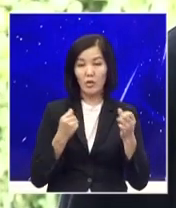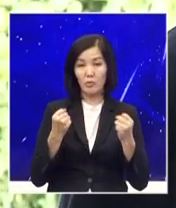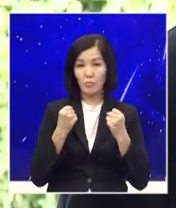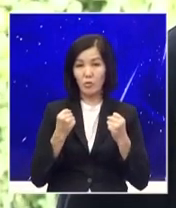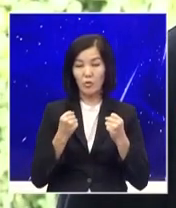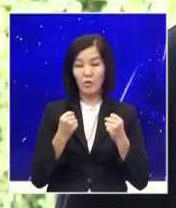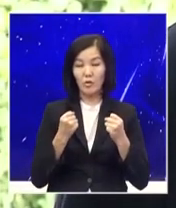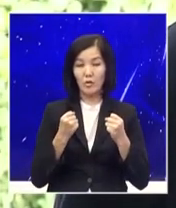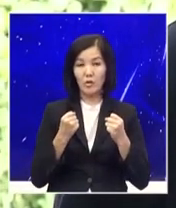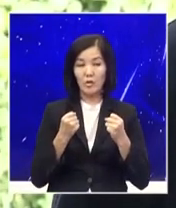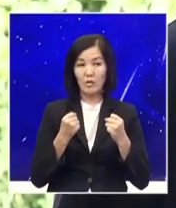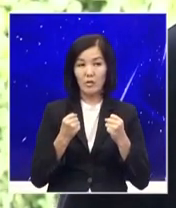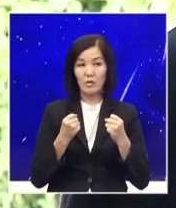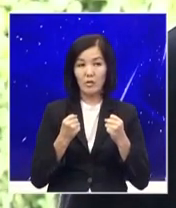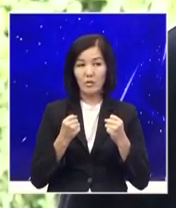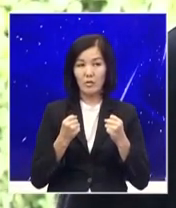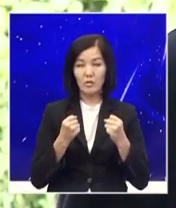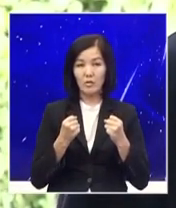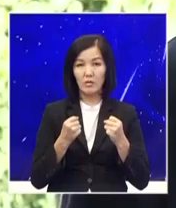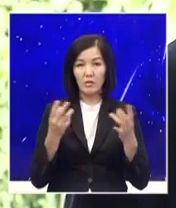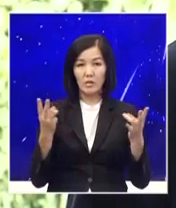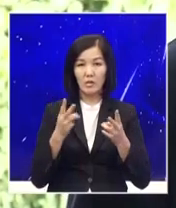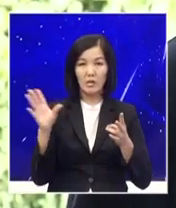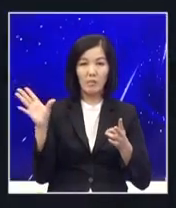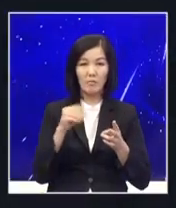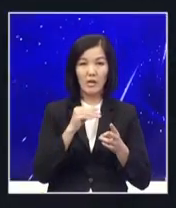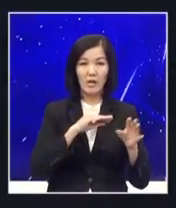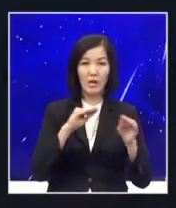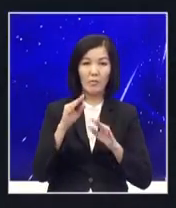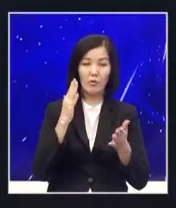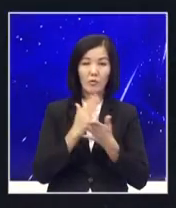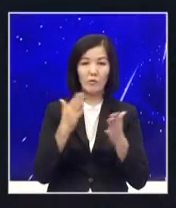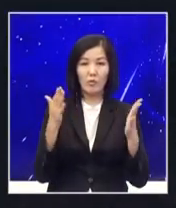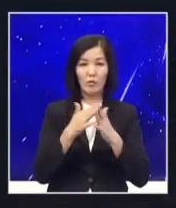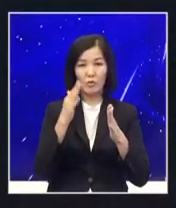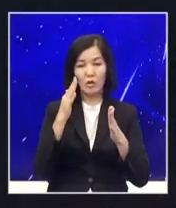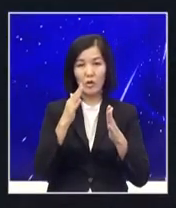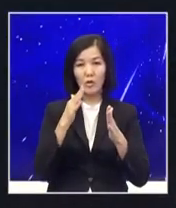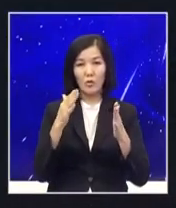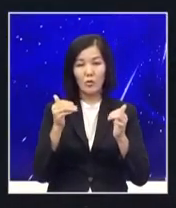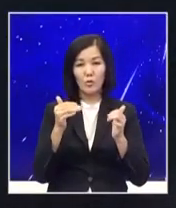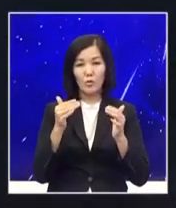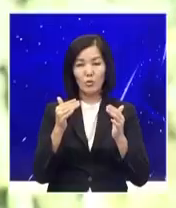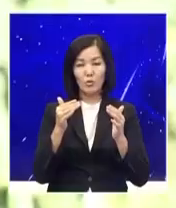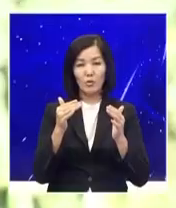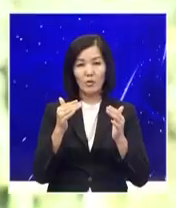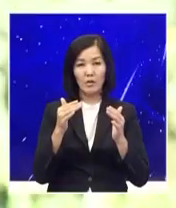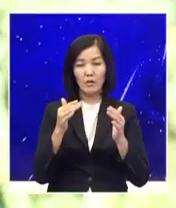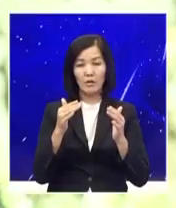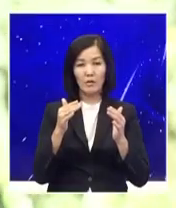Маған мама керек заттарды сатып береді. Біз үйде каратэмен айналысамыз.